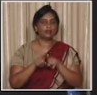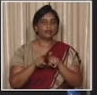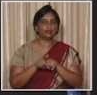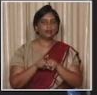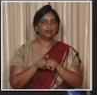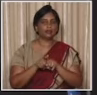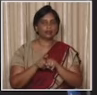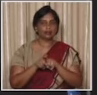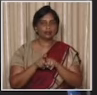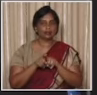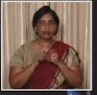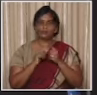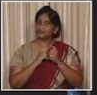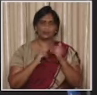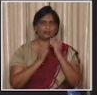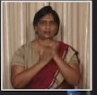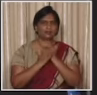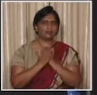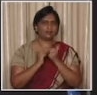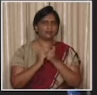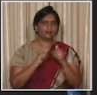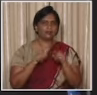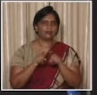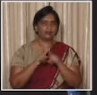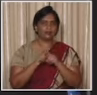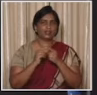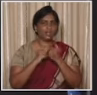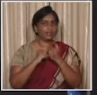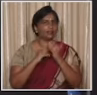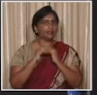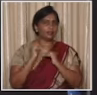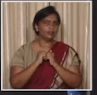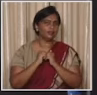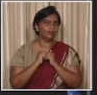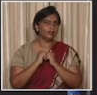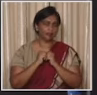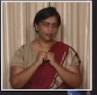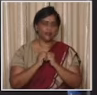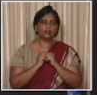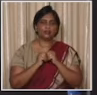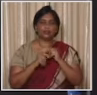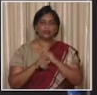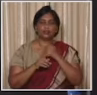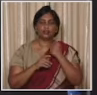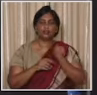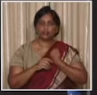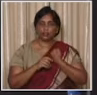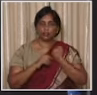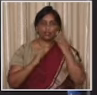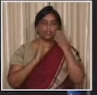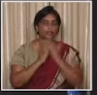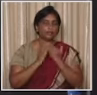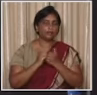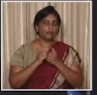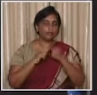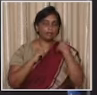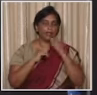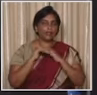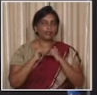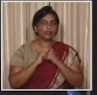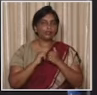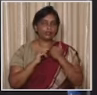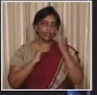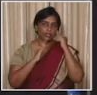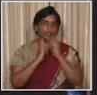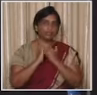කැමති එනමාරයකේ නව සභාපතිතුමා දොස්තර ආනන්ද විජයවික්‍රම මැතිතුමාටත් සුපතන්න. මොකද